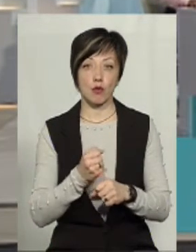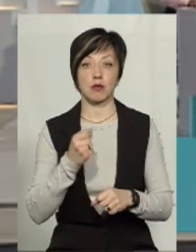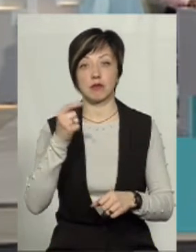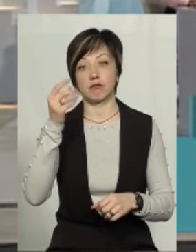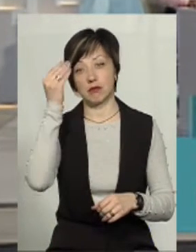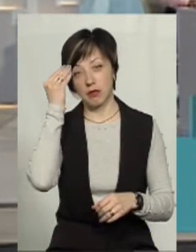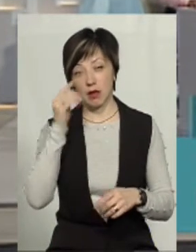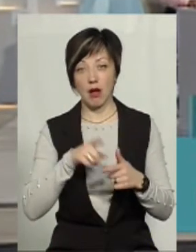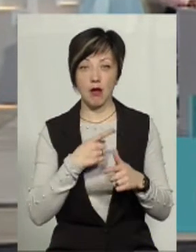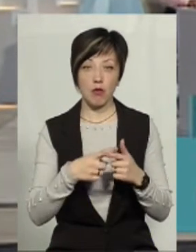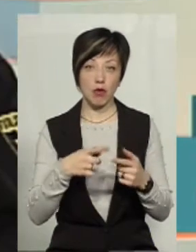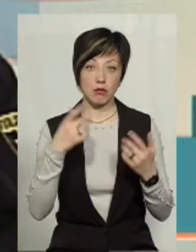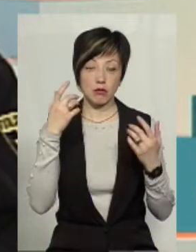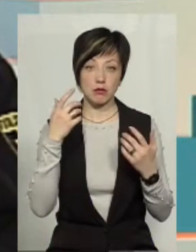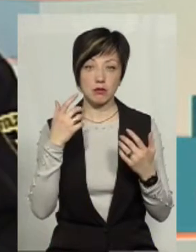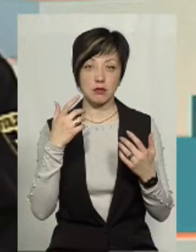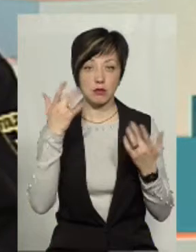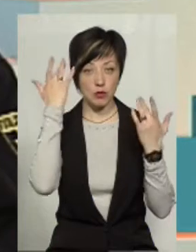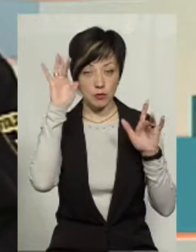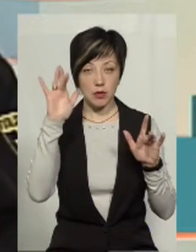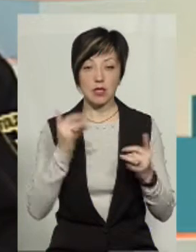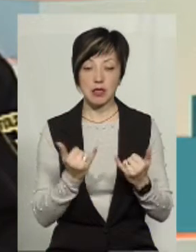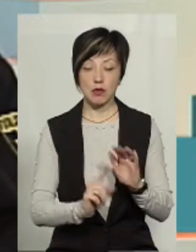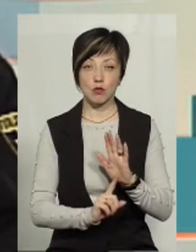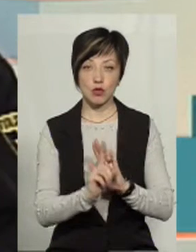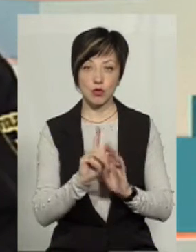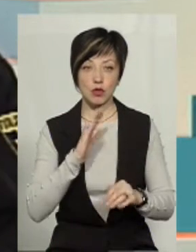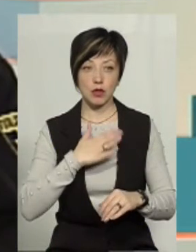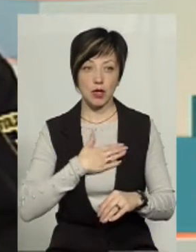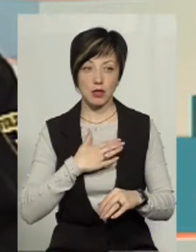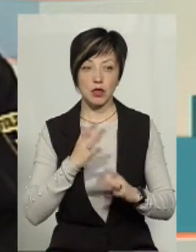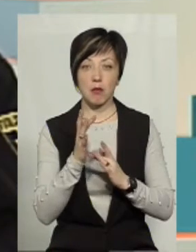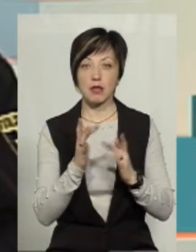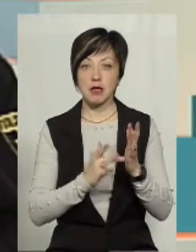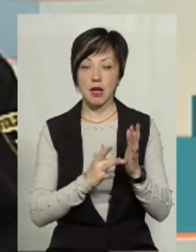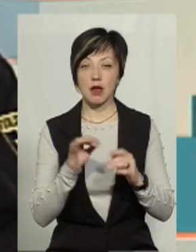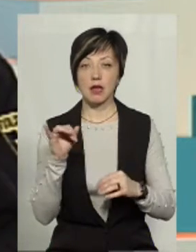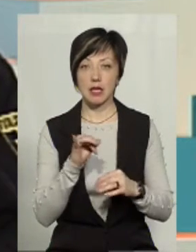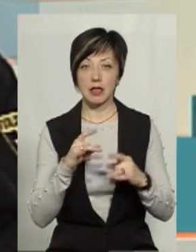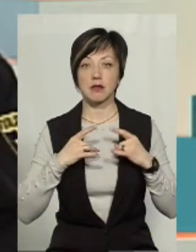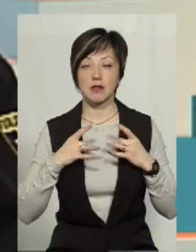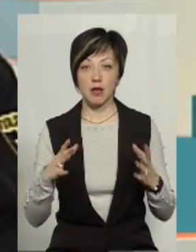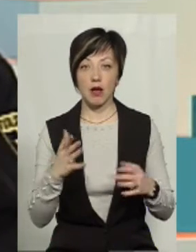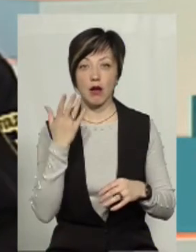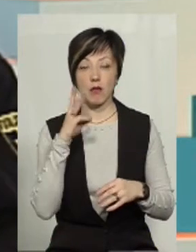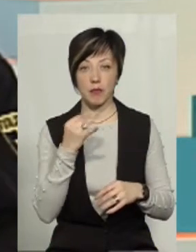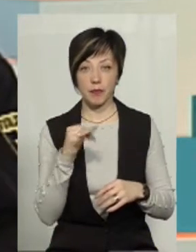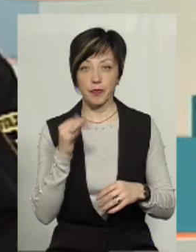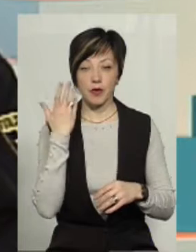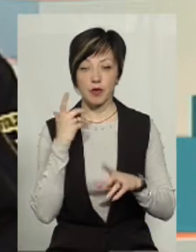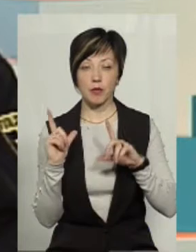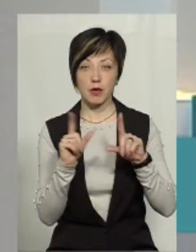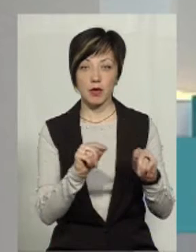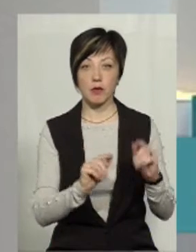свідомо або несвідомо. І от зараз почнуться наші пасхальні і травневі свята, коли ми підемо всі